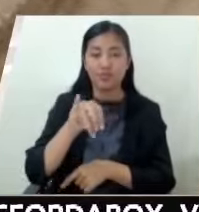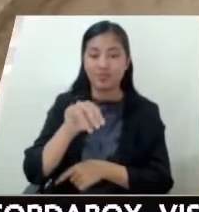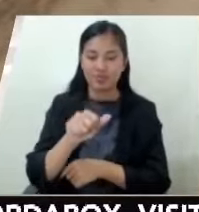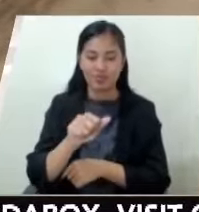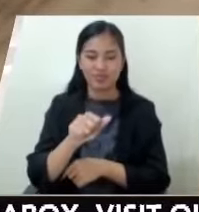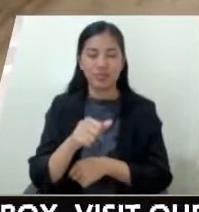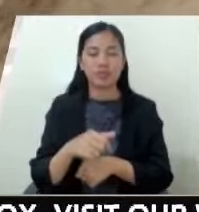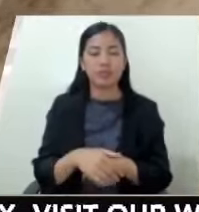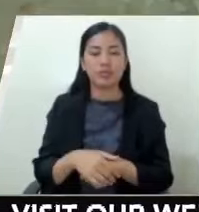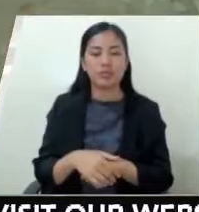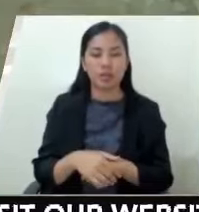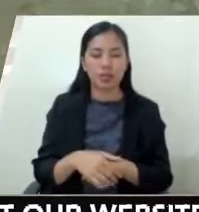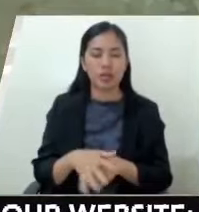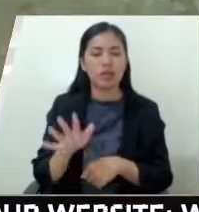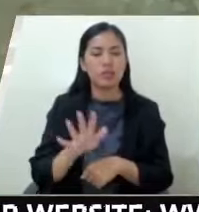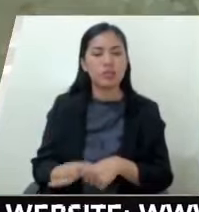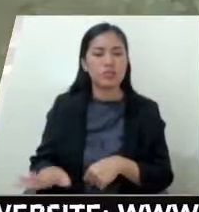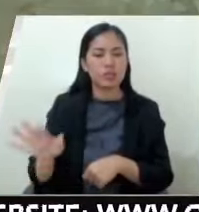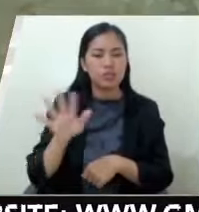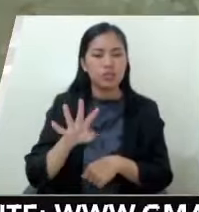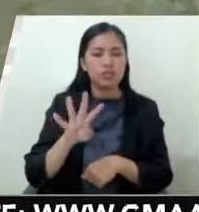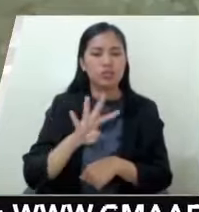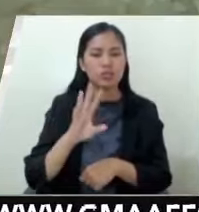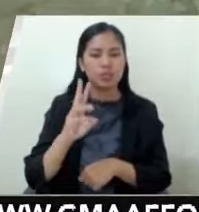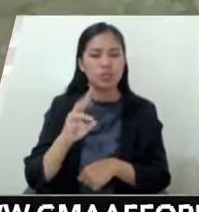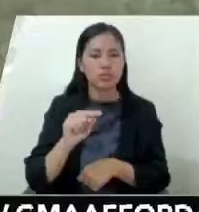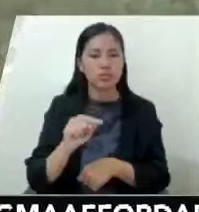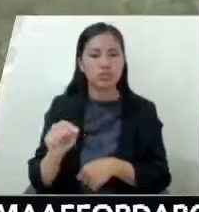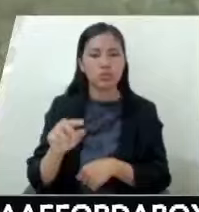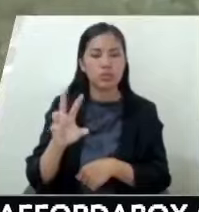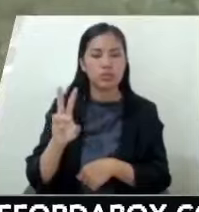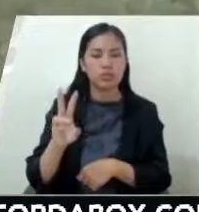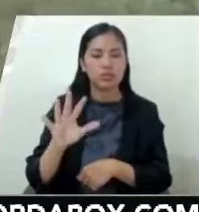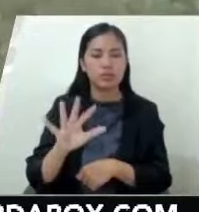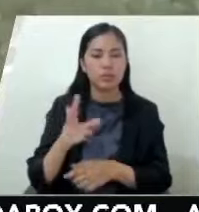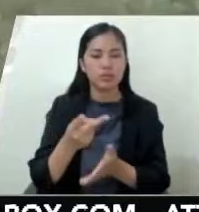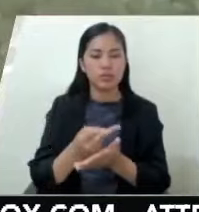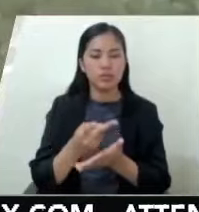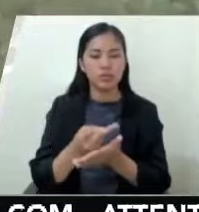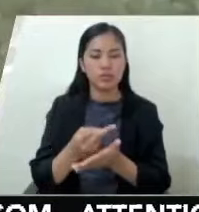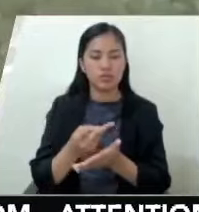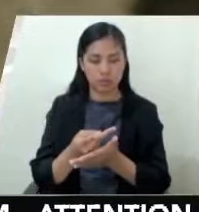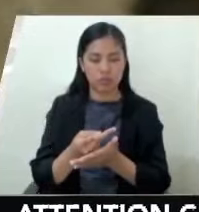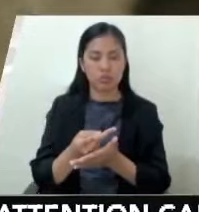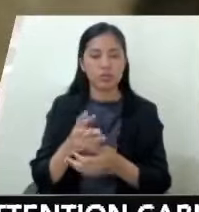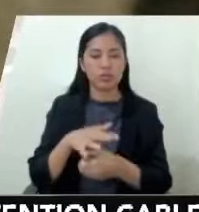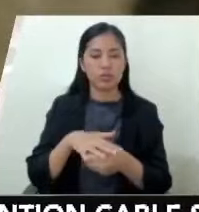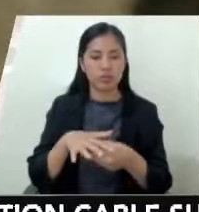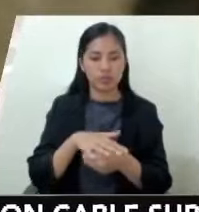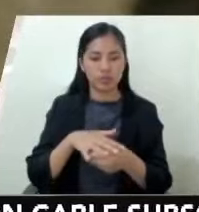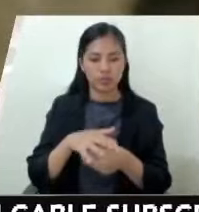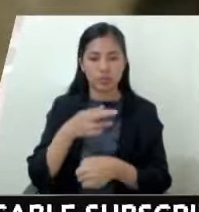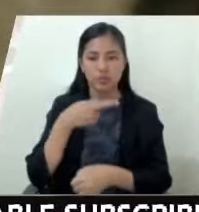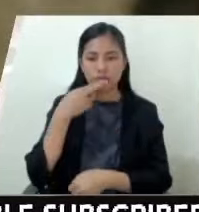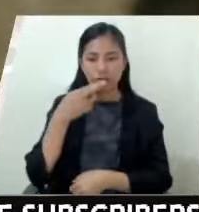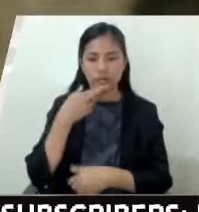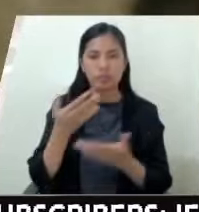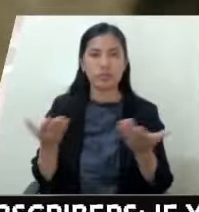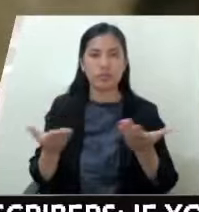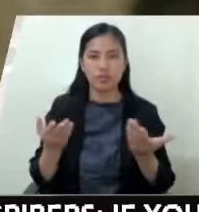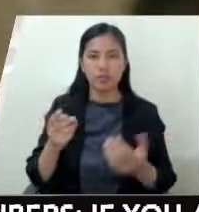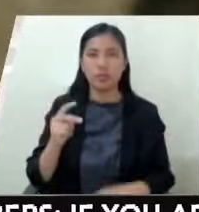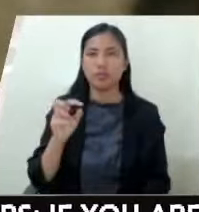mula sa 46 hanggang 65 pesos ang kada kilo ng lokal na bigas sa Metro Manila, habang 48